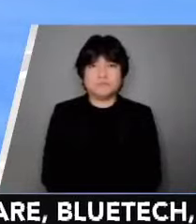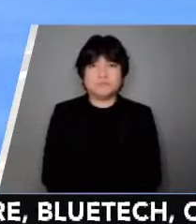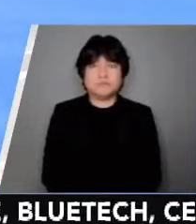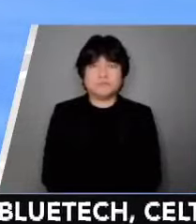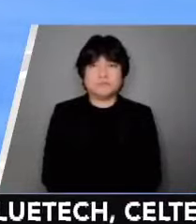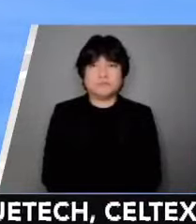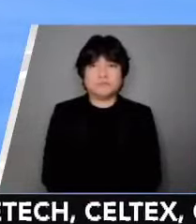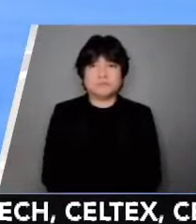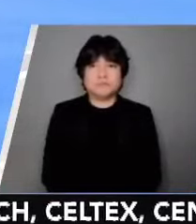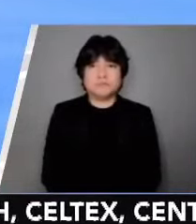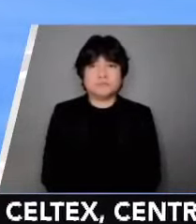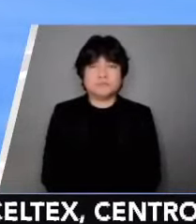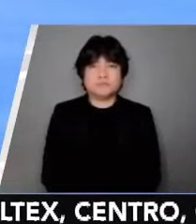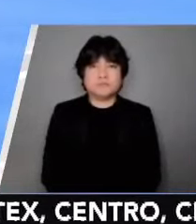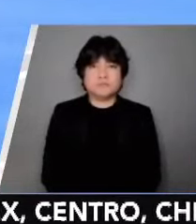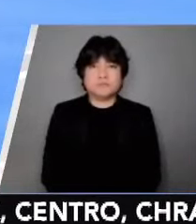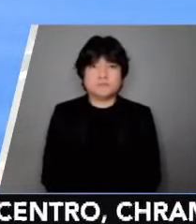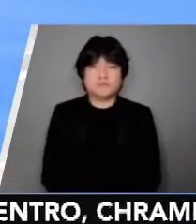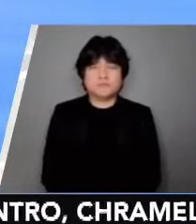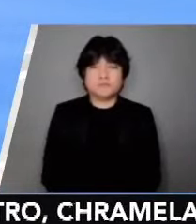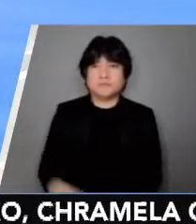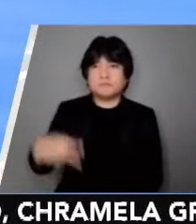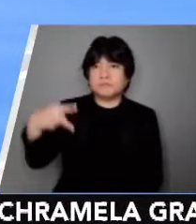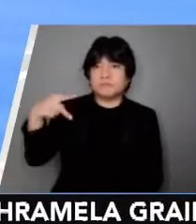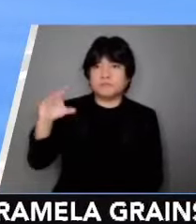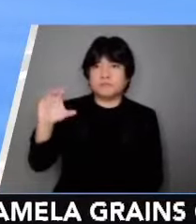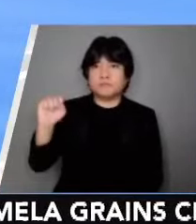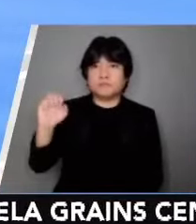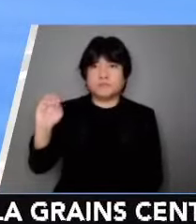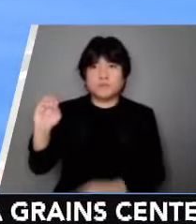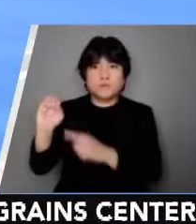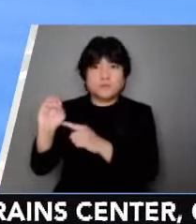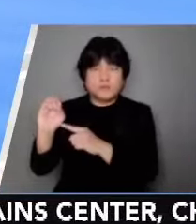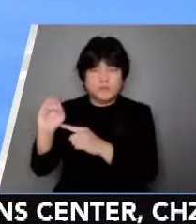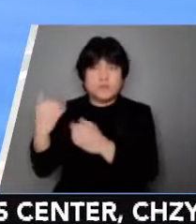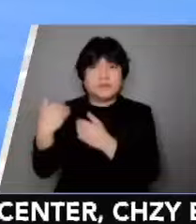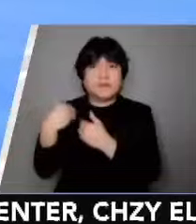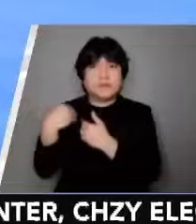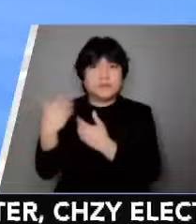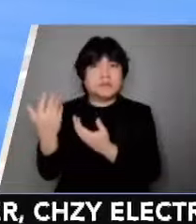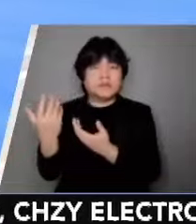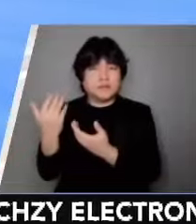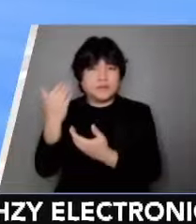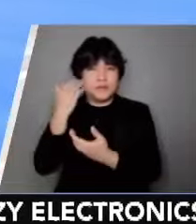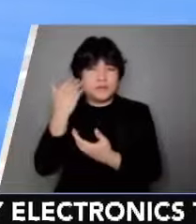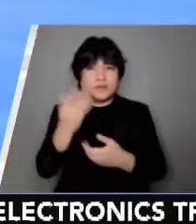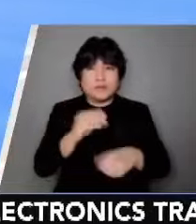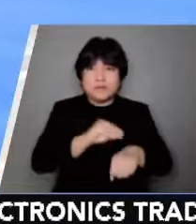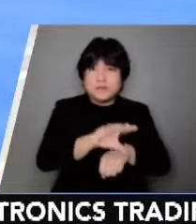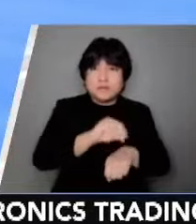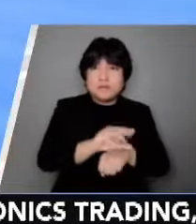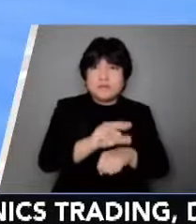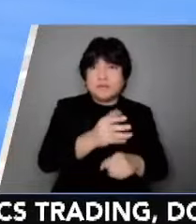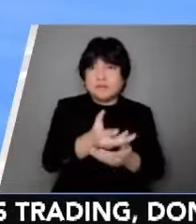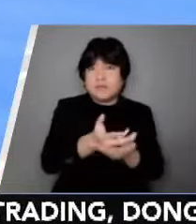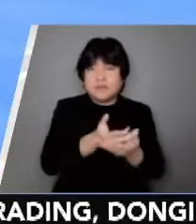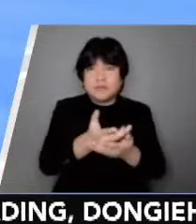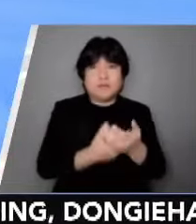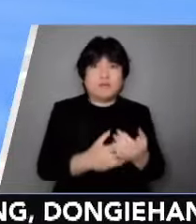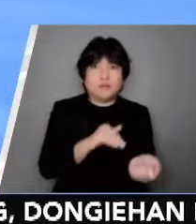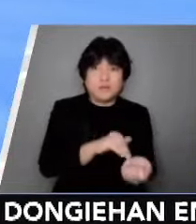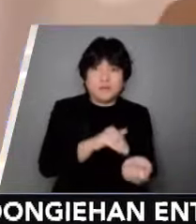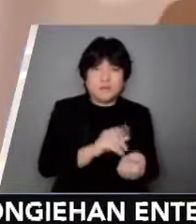Sasagutin na rin ng Philippine Charity Sweepstakes Office o PCSO ang bayad sa pagpapakonsulta sa doktor ng mga mahihirap na